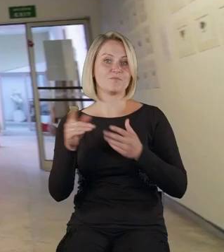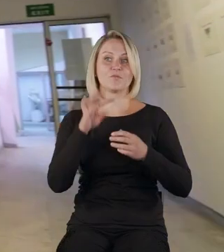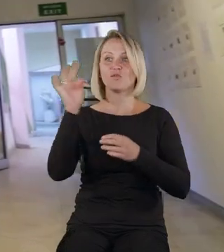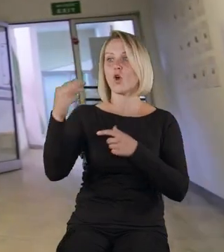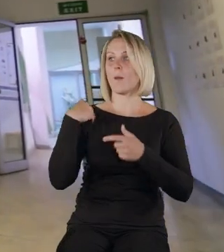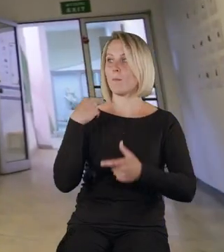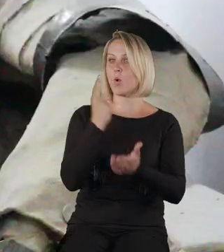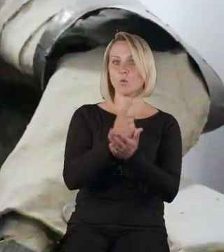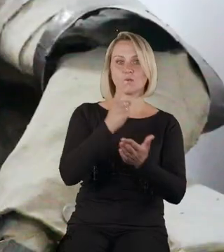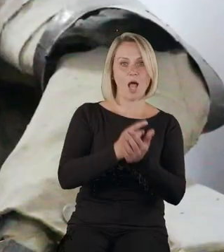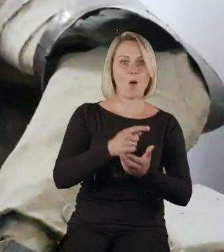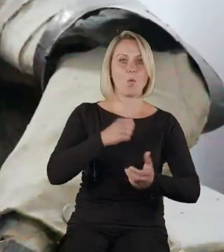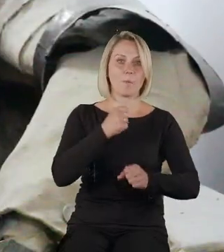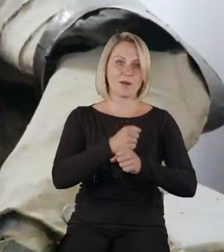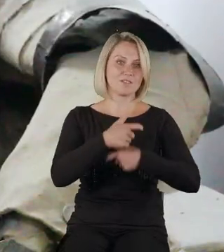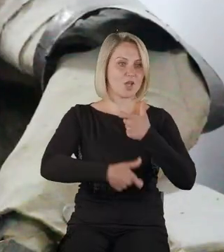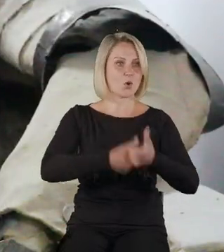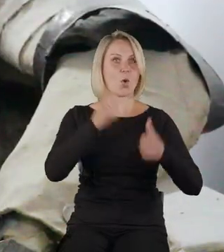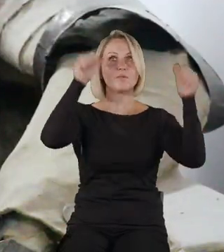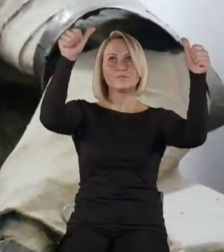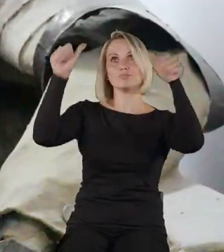naszych studentów i wykładowców.